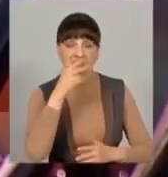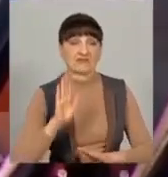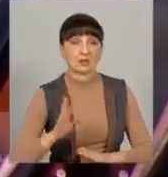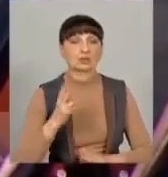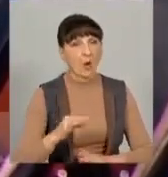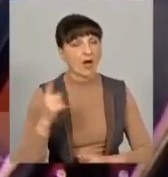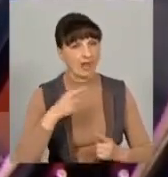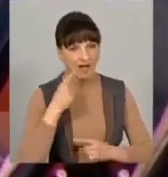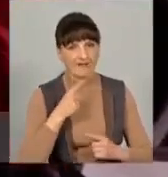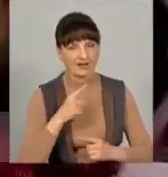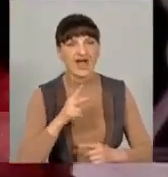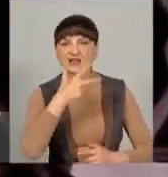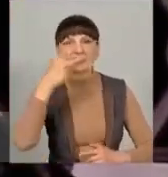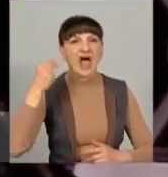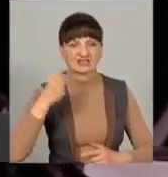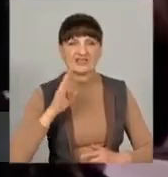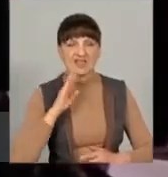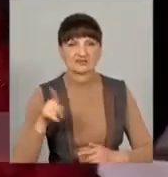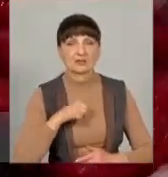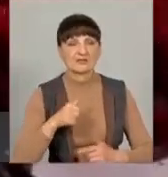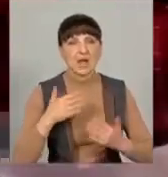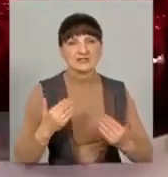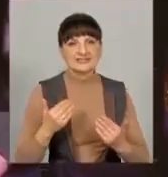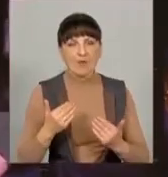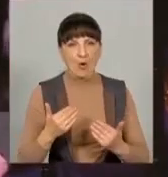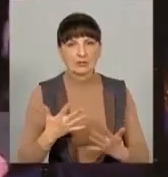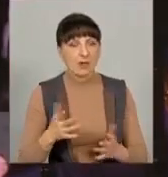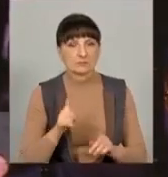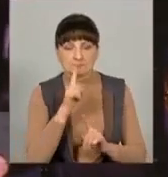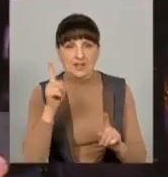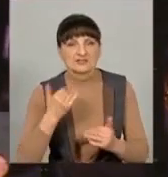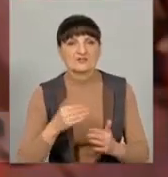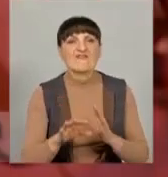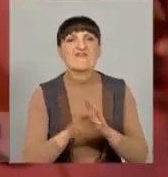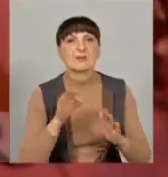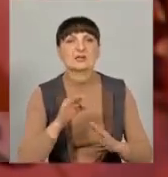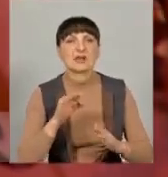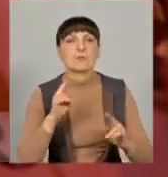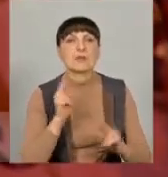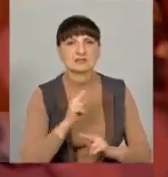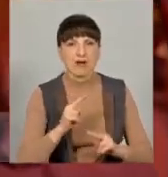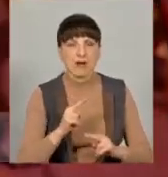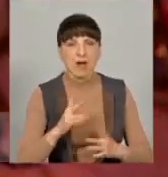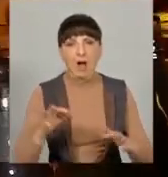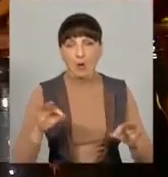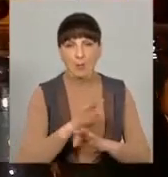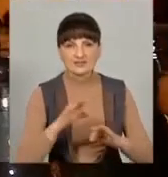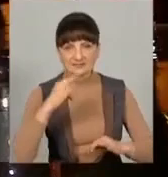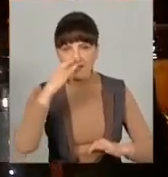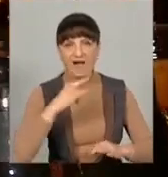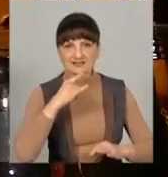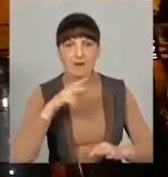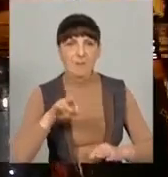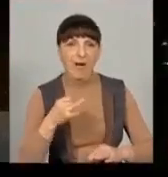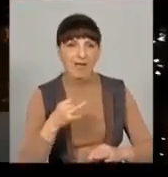как признается латвийская исполнительница, настоящим челленджем для нее стал именно выбранный репертуар. Ибо композицию «Казагымай»